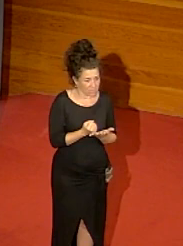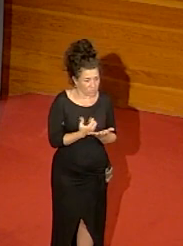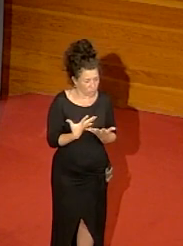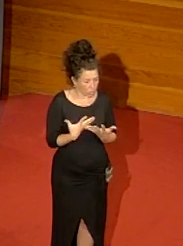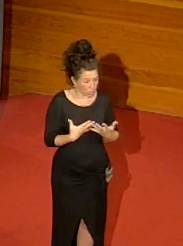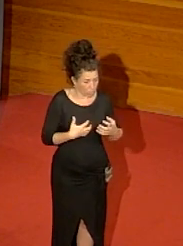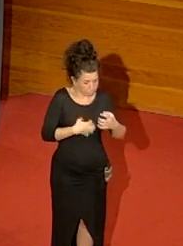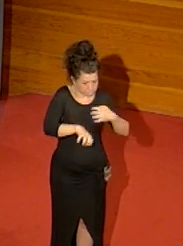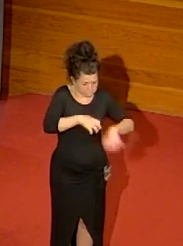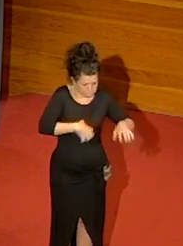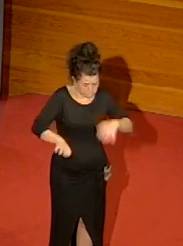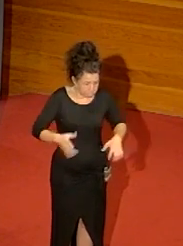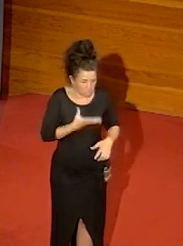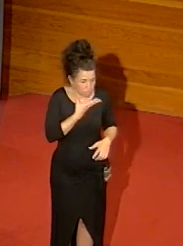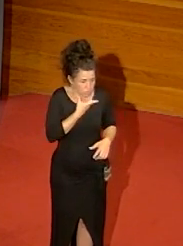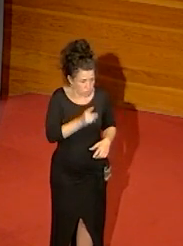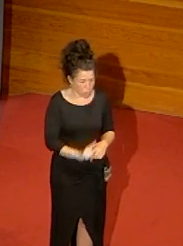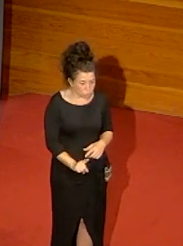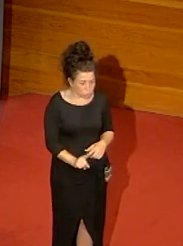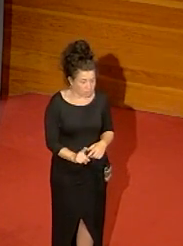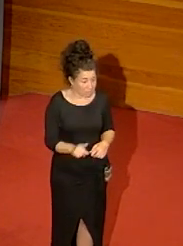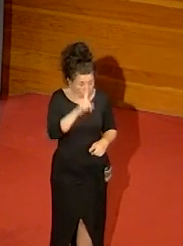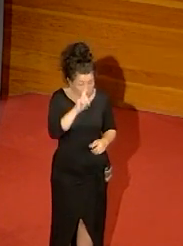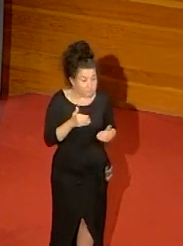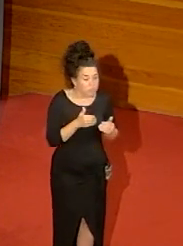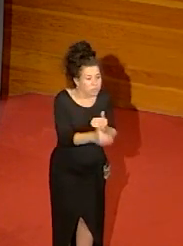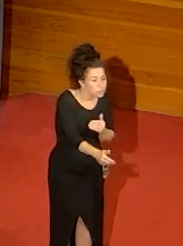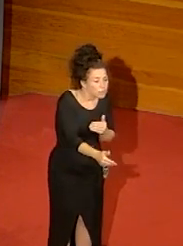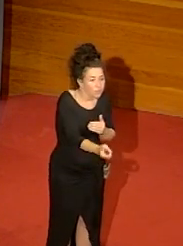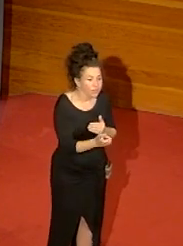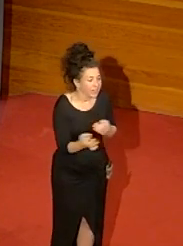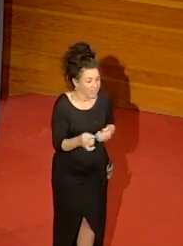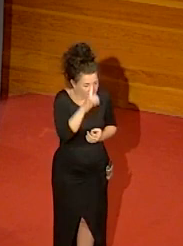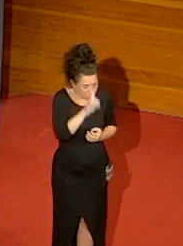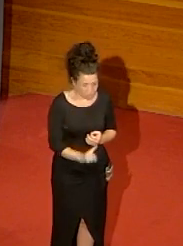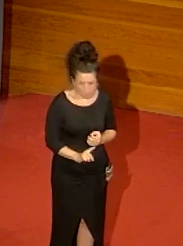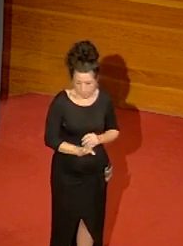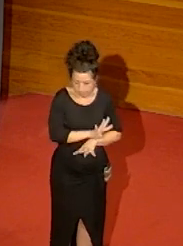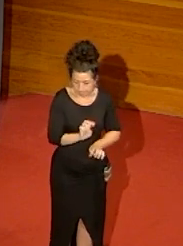eta inork ezin duela aurrikusi ondoren zer etorriko den.